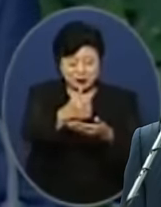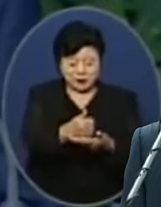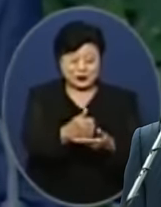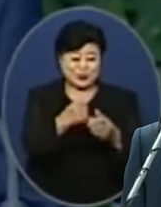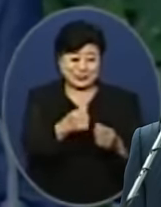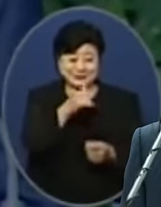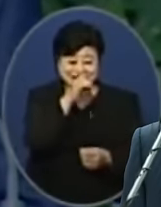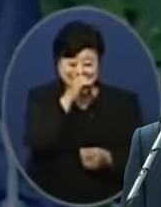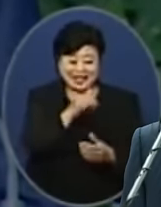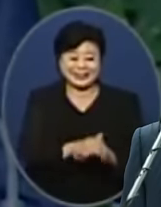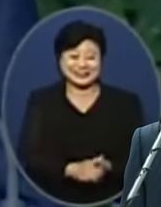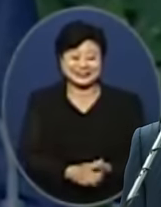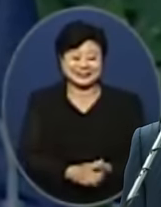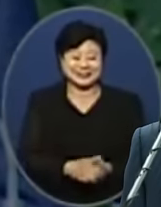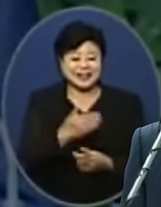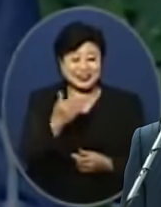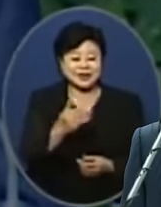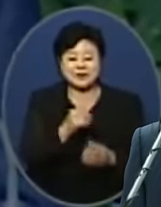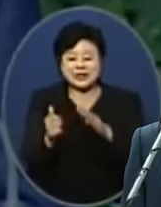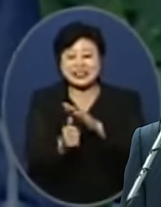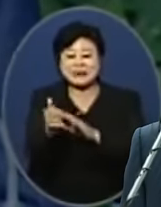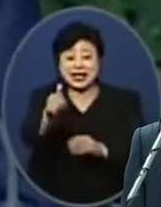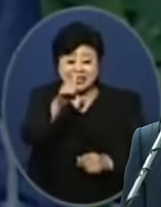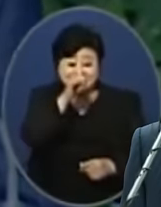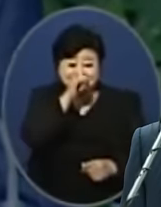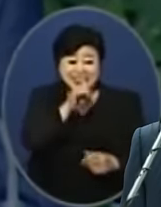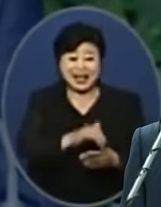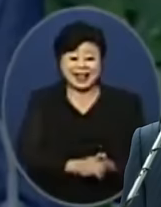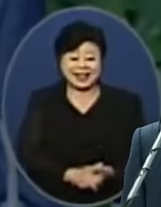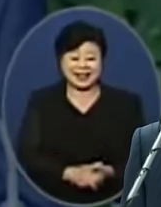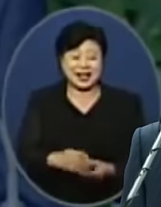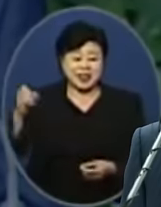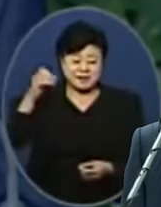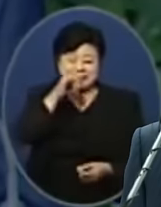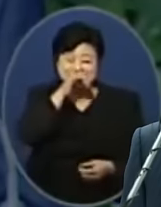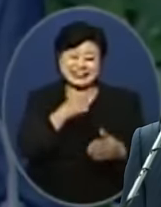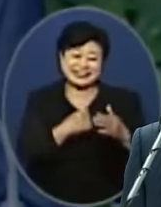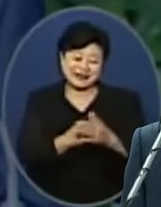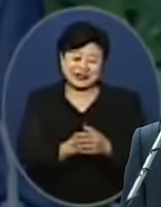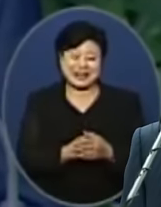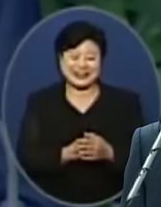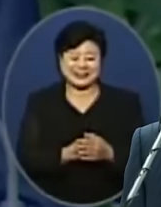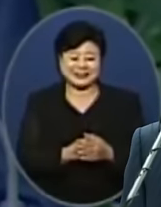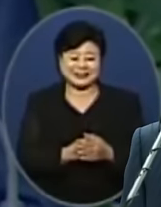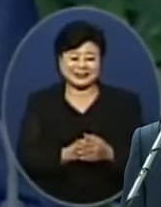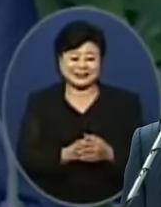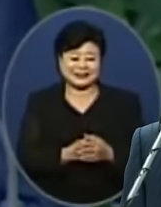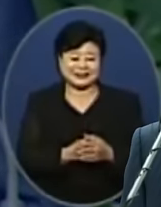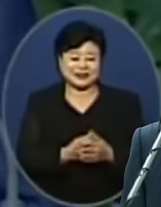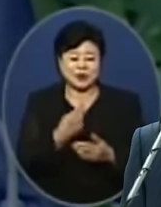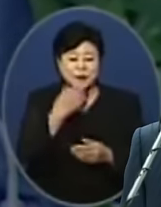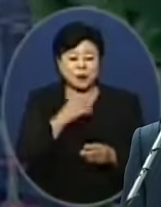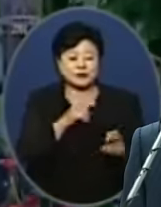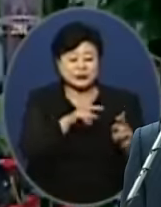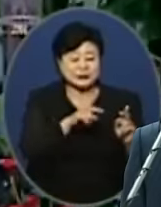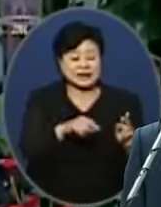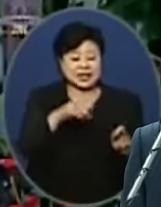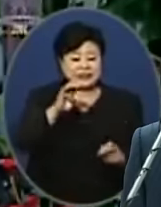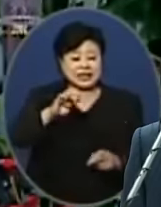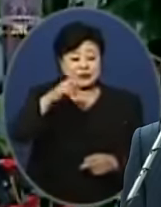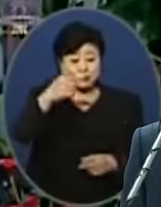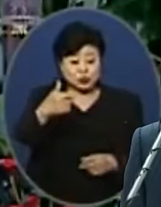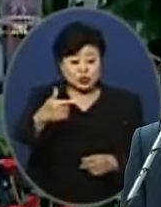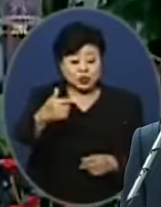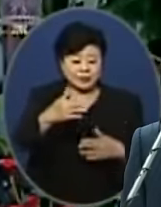있는 것입니다. 여러분은 희망이 있습니다. 빛이 있기 때문인 것입니다. 요한복음 12장 46절에